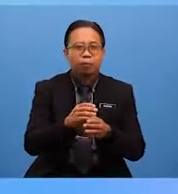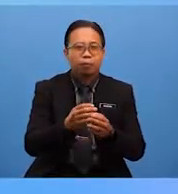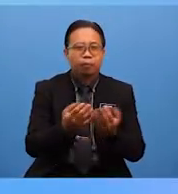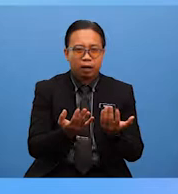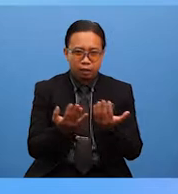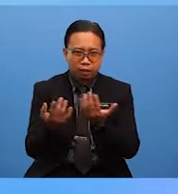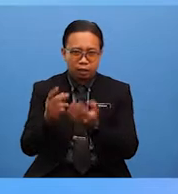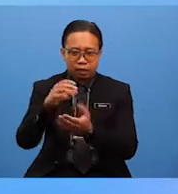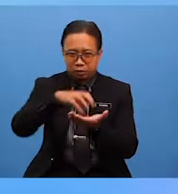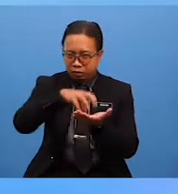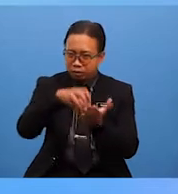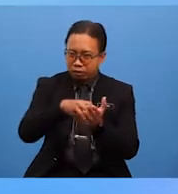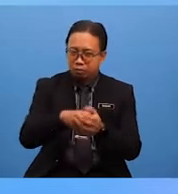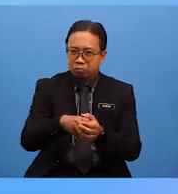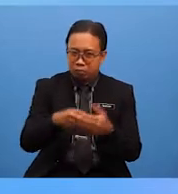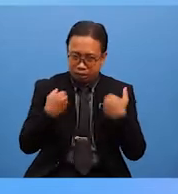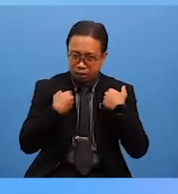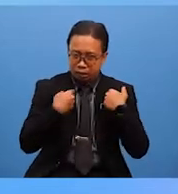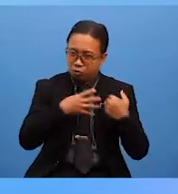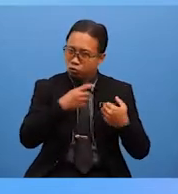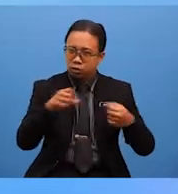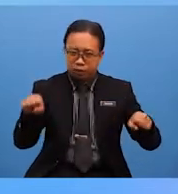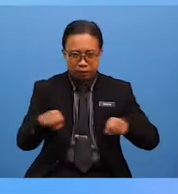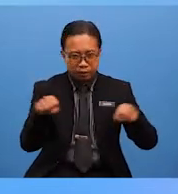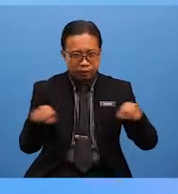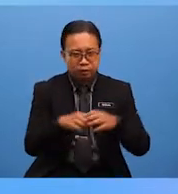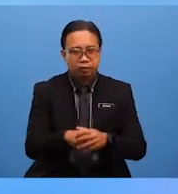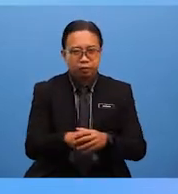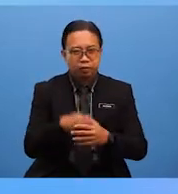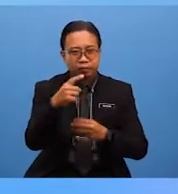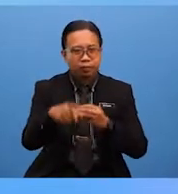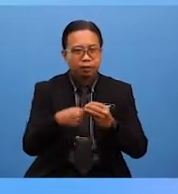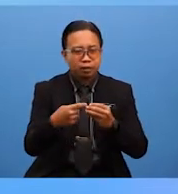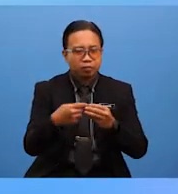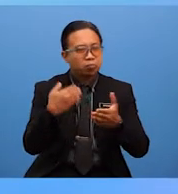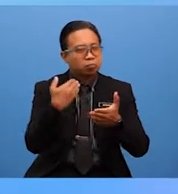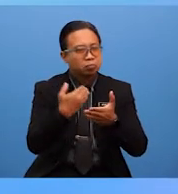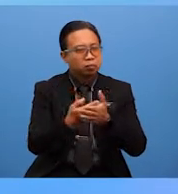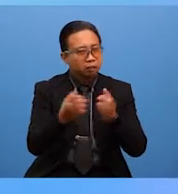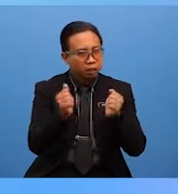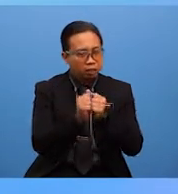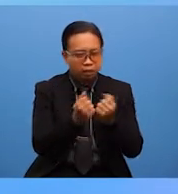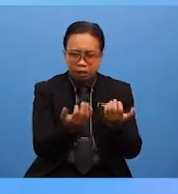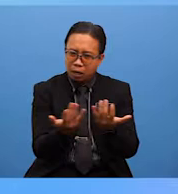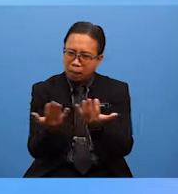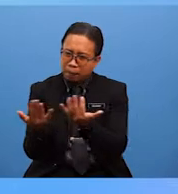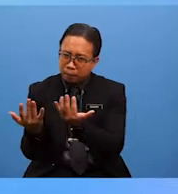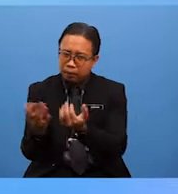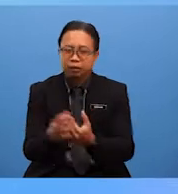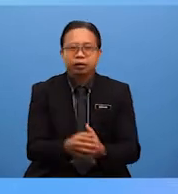tak pun ada yang suka memasak apabila kita berada hampir dengan unggun api